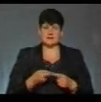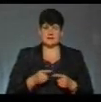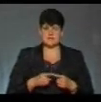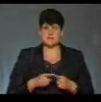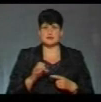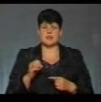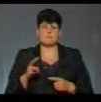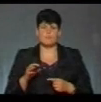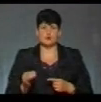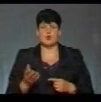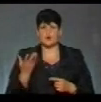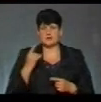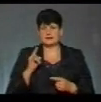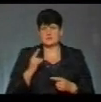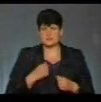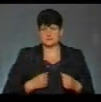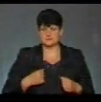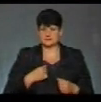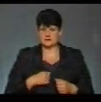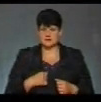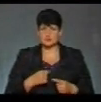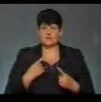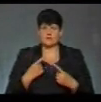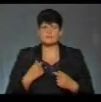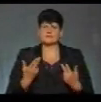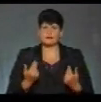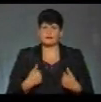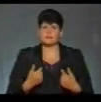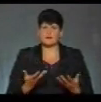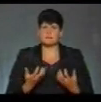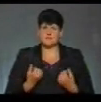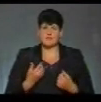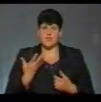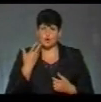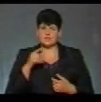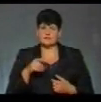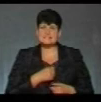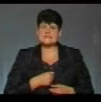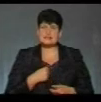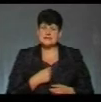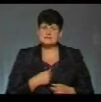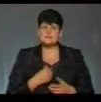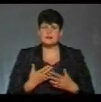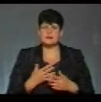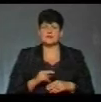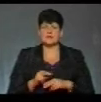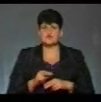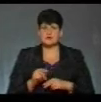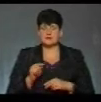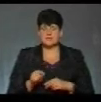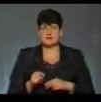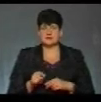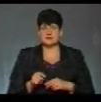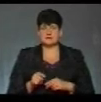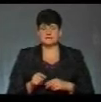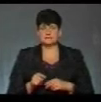Тобто, коли дитина злиться, дозволяти і казати: «Так, я тебе приймаю, коли ти злишся», але водночас навчати її поратися з